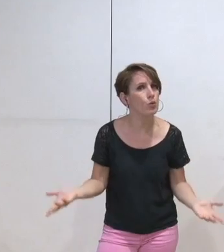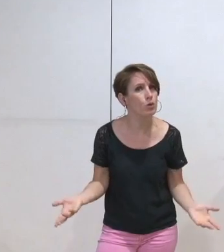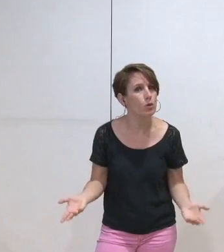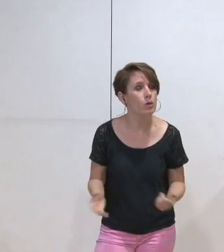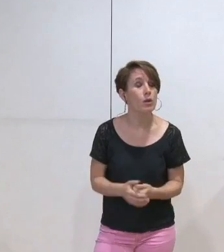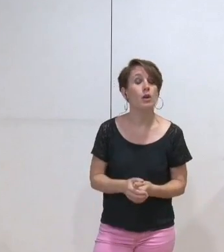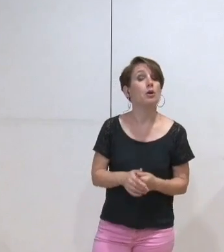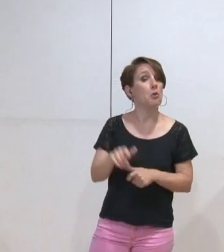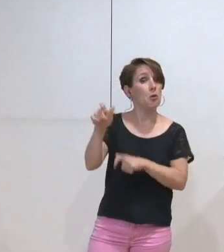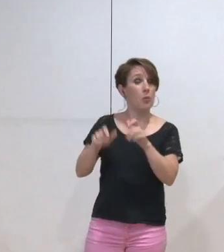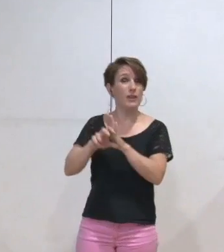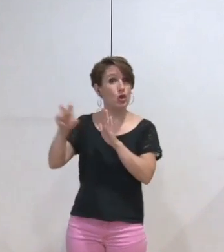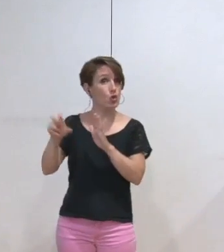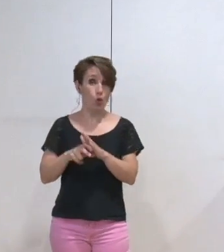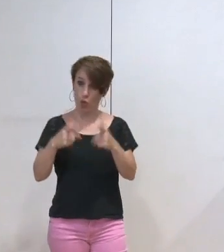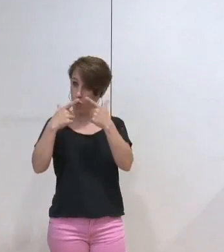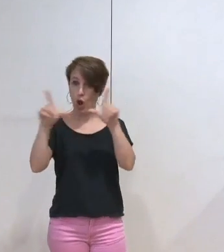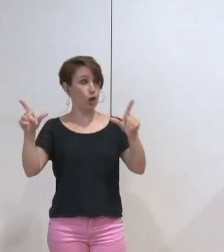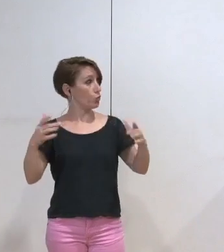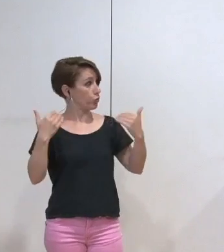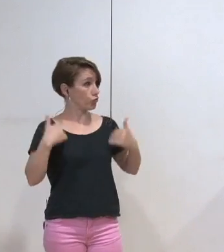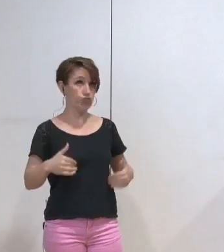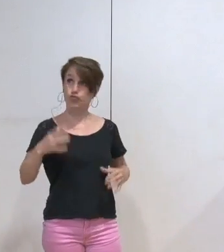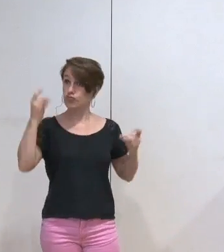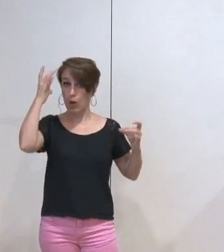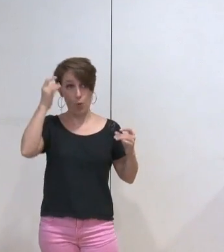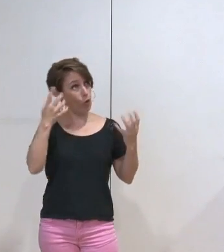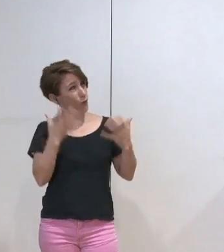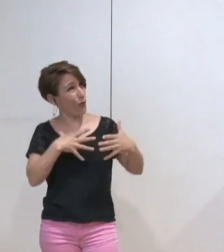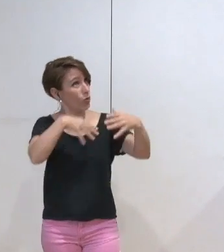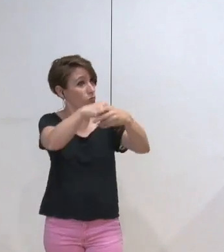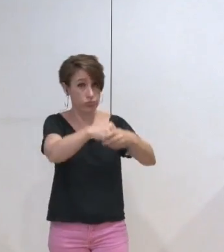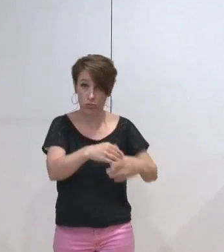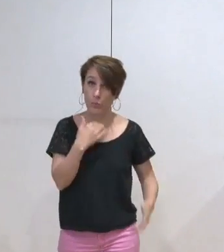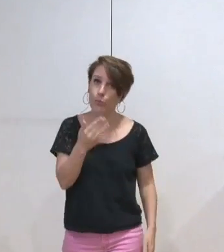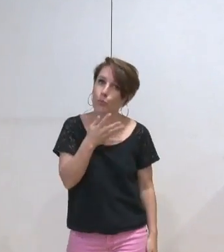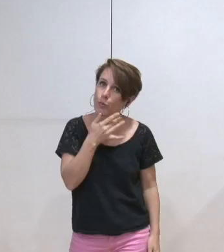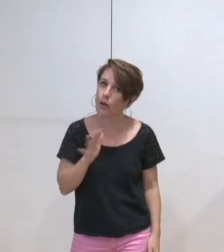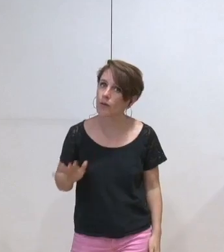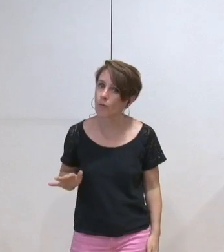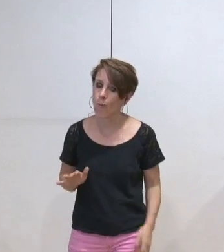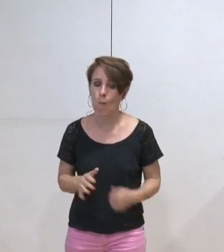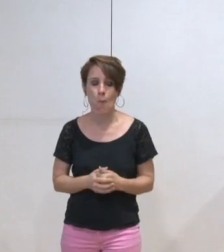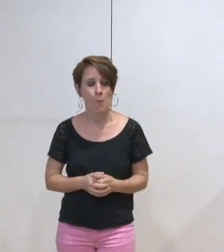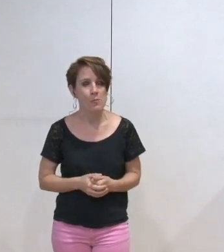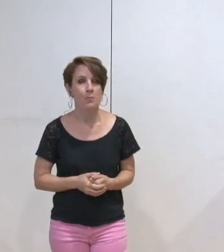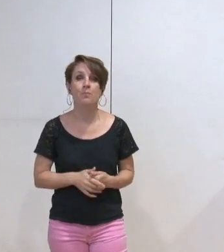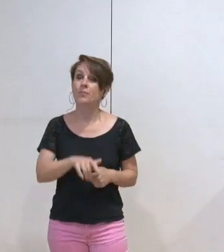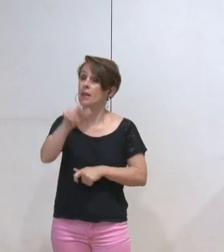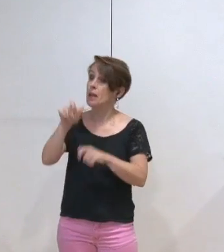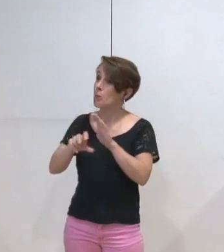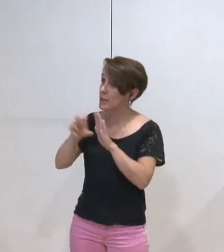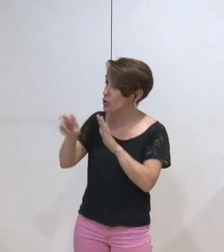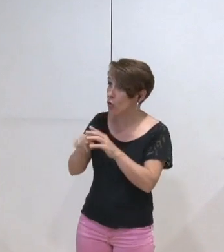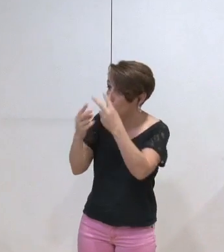gronis lambda n'avait le droit de venir s'informer de ce qui se passait dans qutier après avoir rejeté tout grenoblois qui n'avait pas un lien